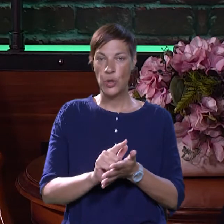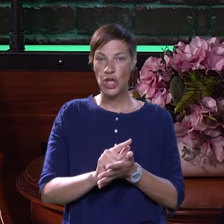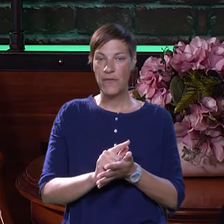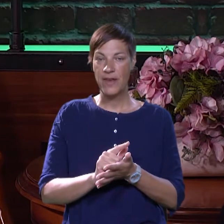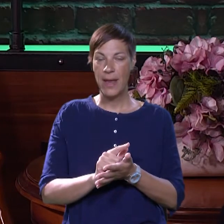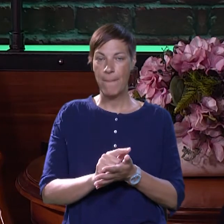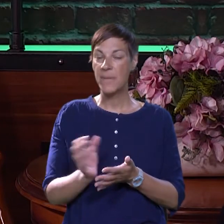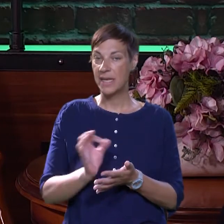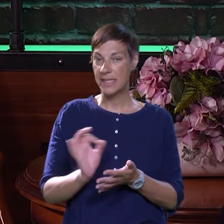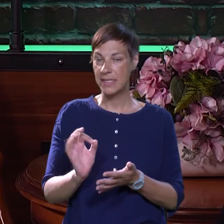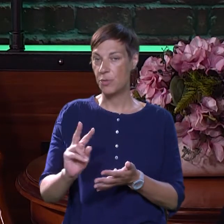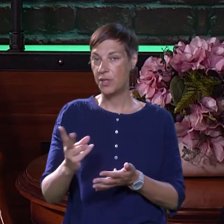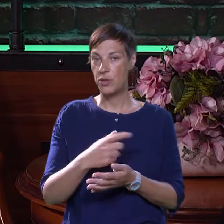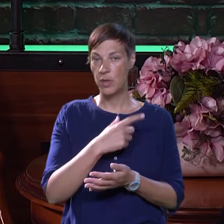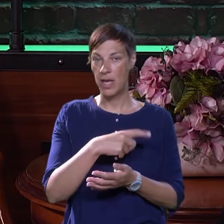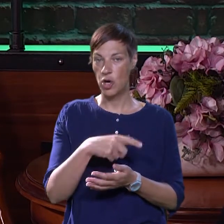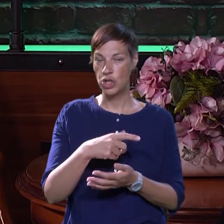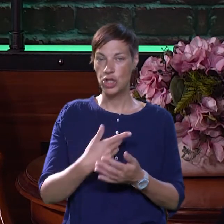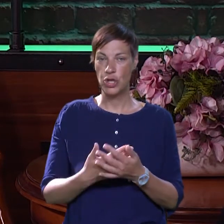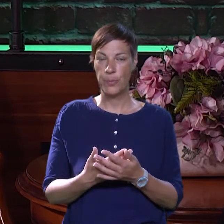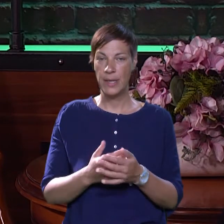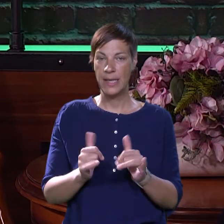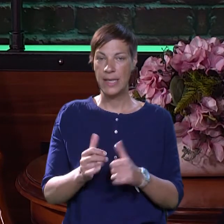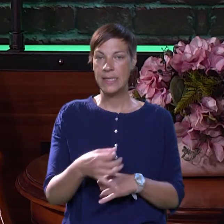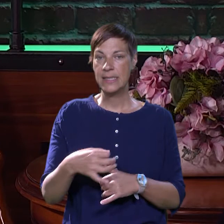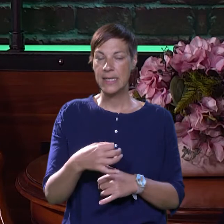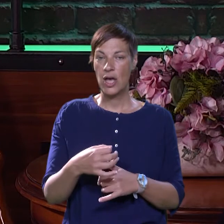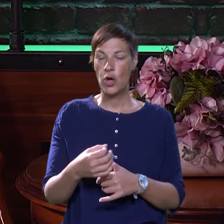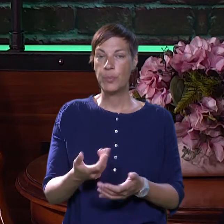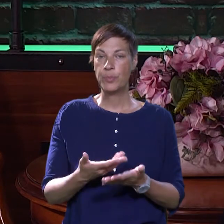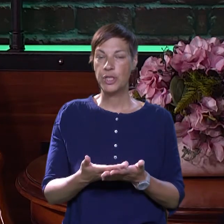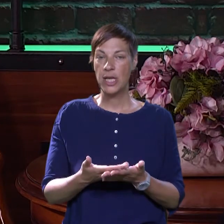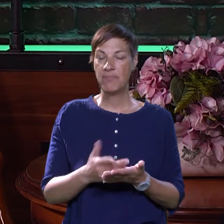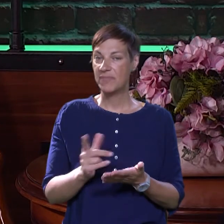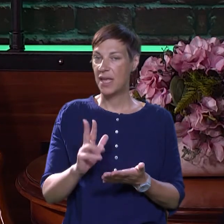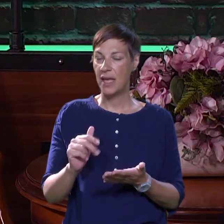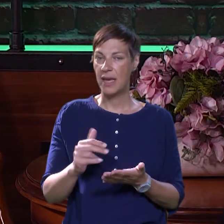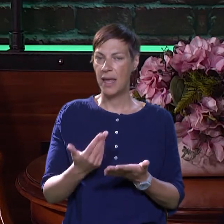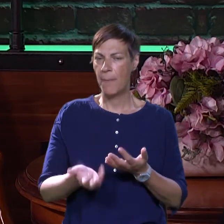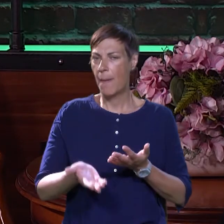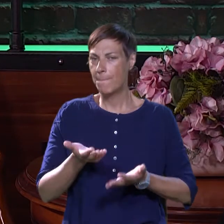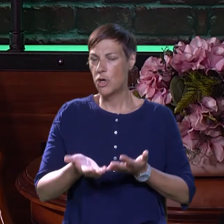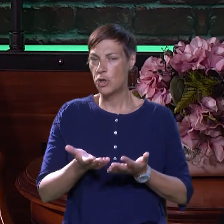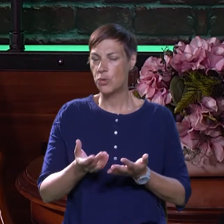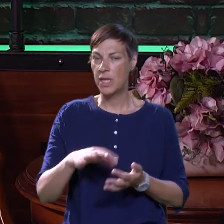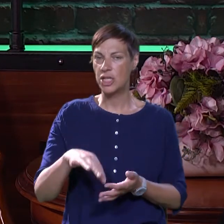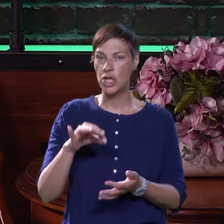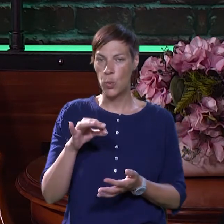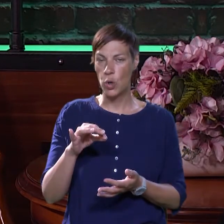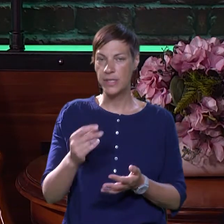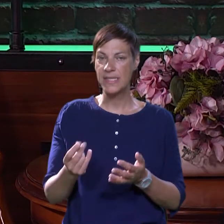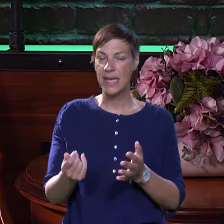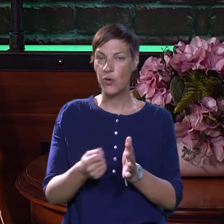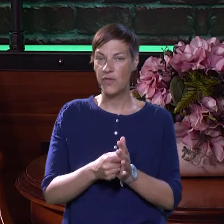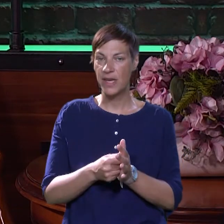vremena za dobrobit druge osobe ili za opću dobrobit, a da pritom ne postoji protuteža u ocjeni,